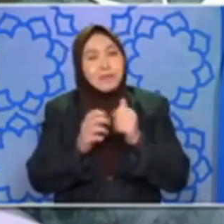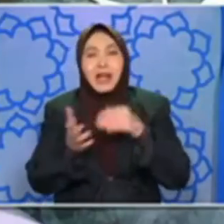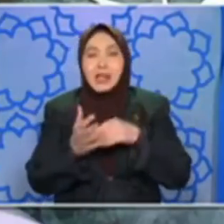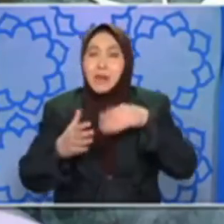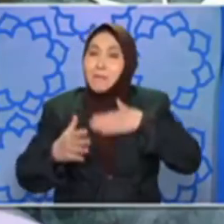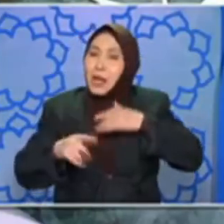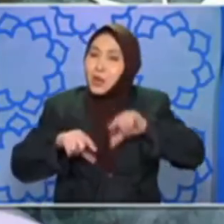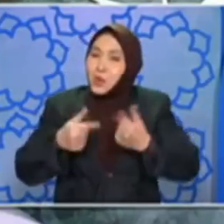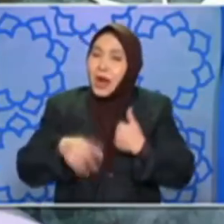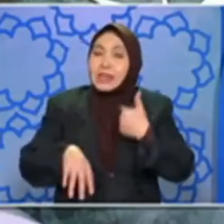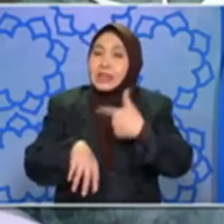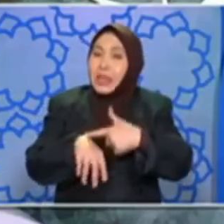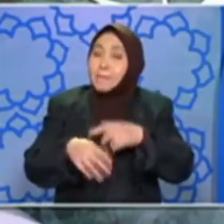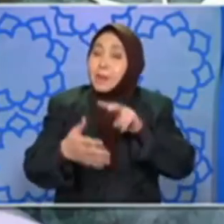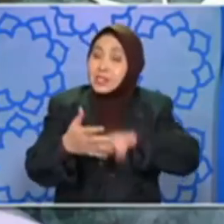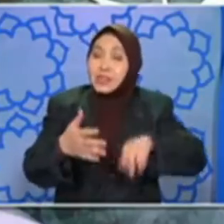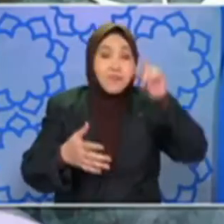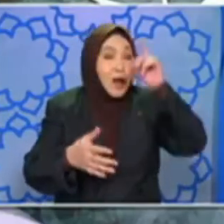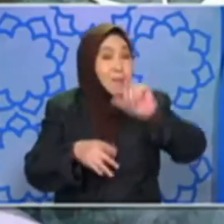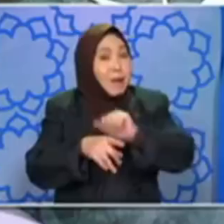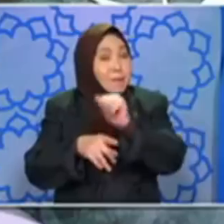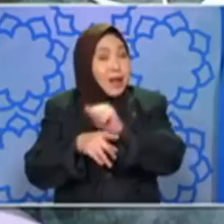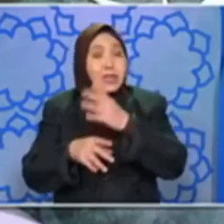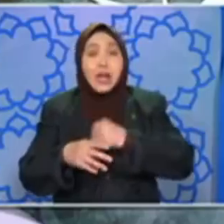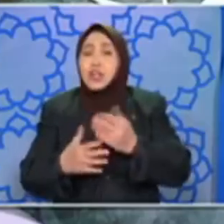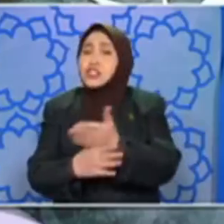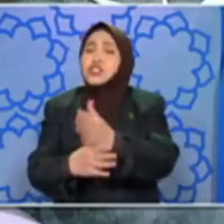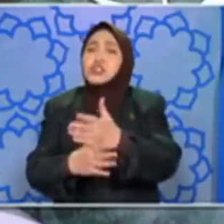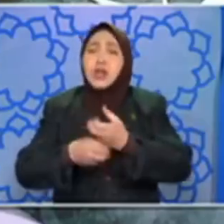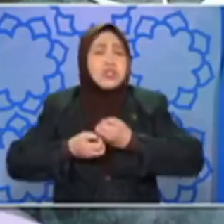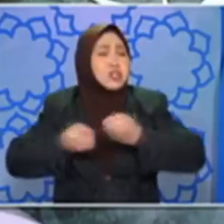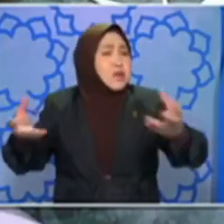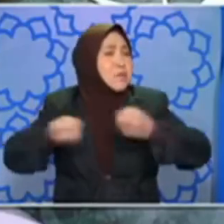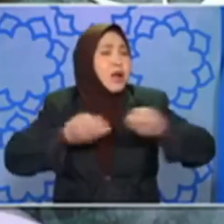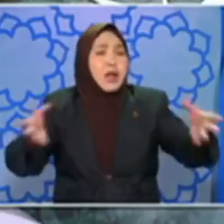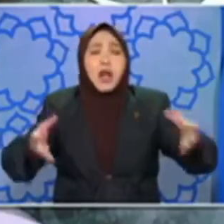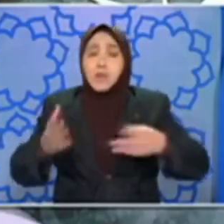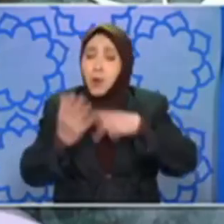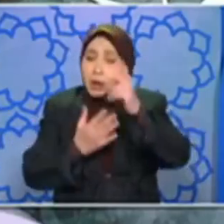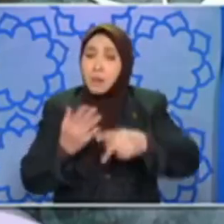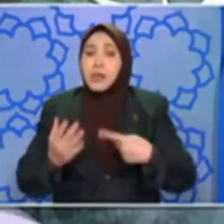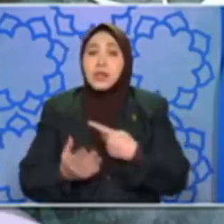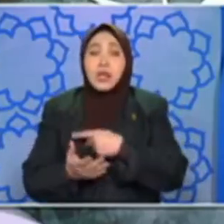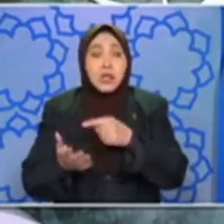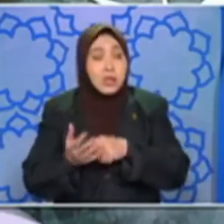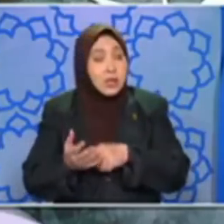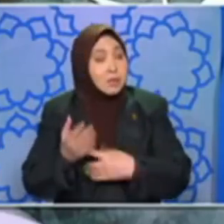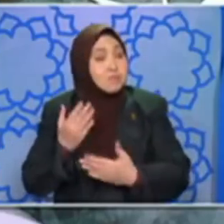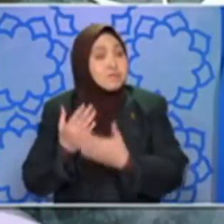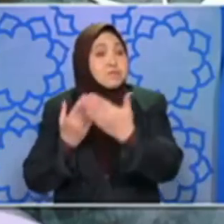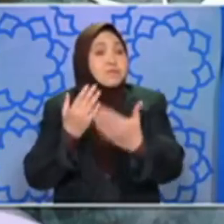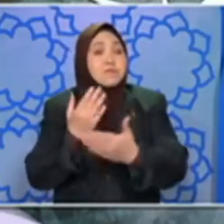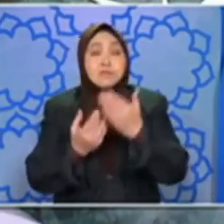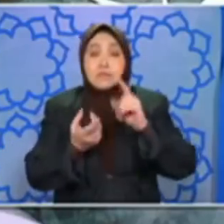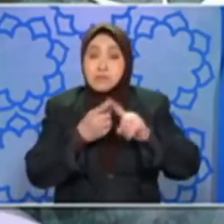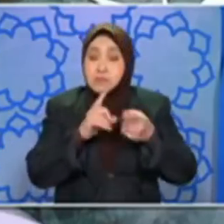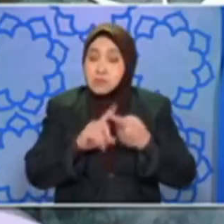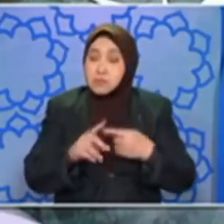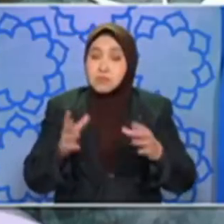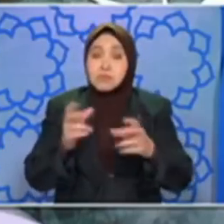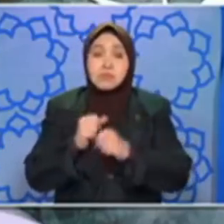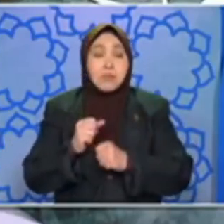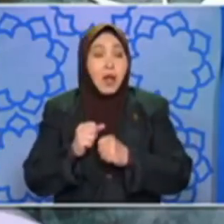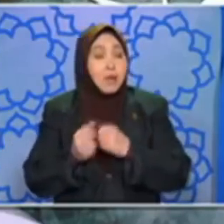Time baca faham amal. Teruskan share, sebarkan rancangan kita ini. Kita memudahkan sahabat-sahabat kita dapat